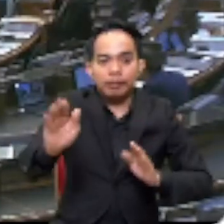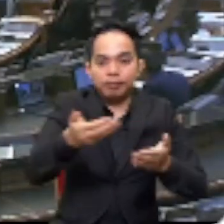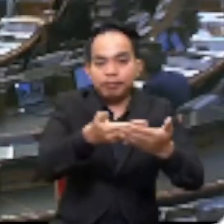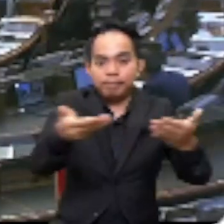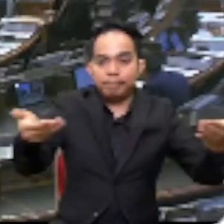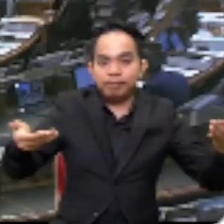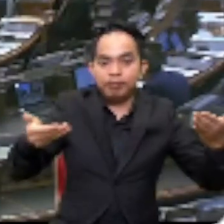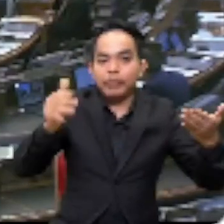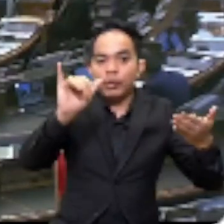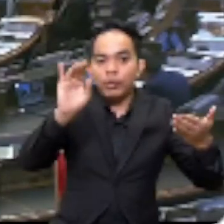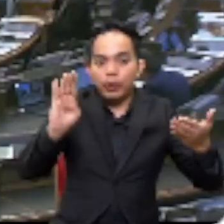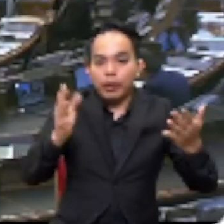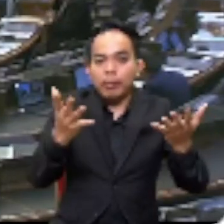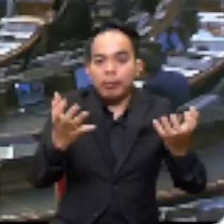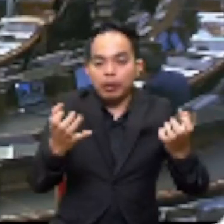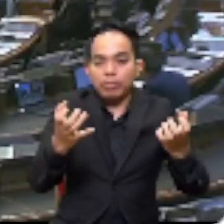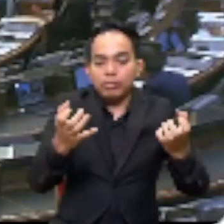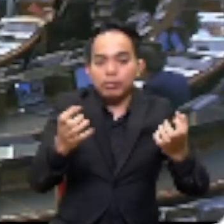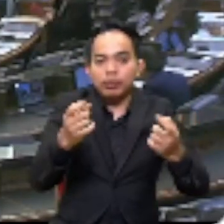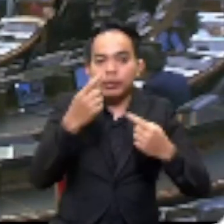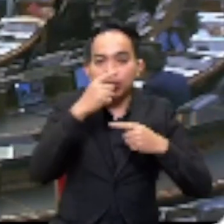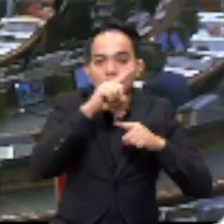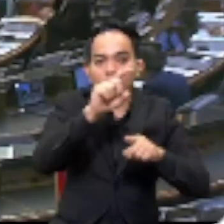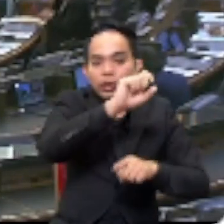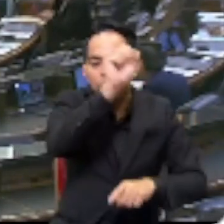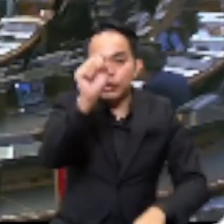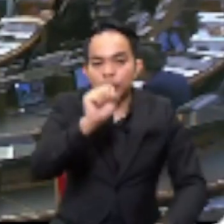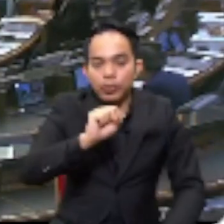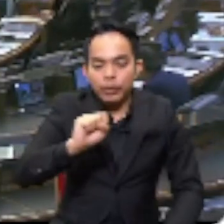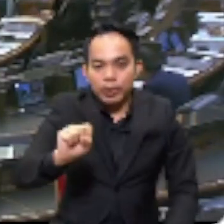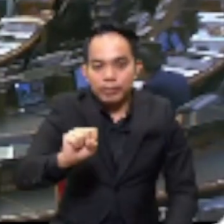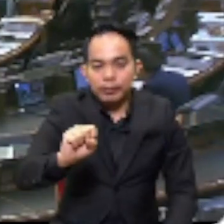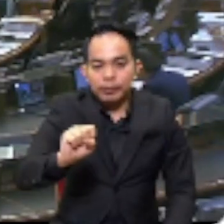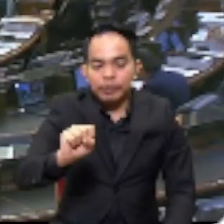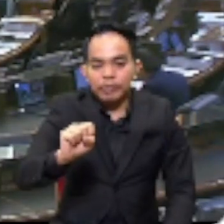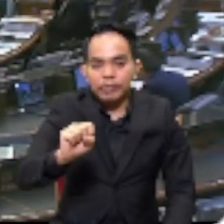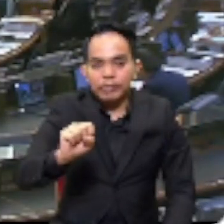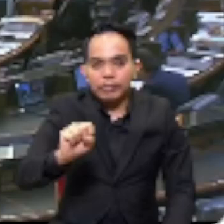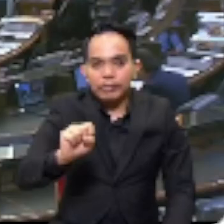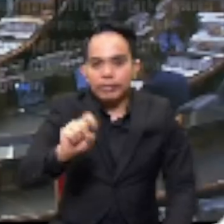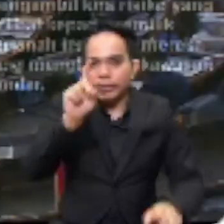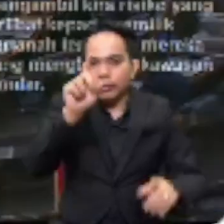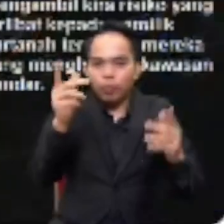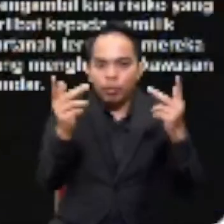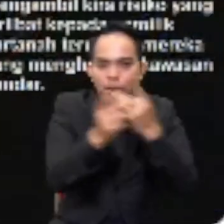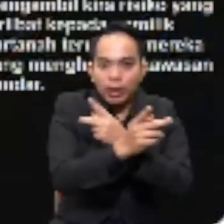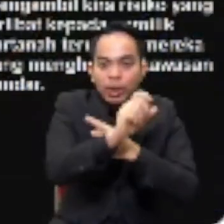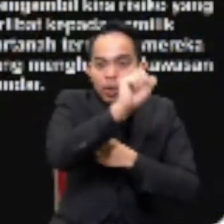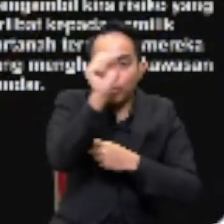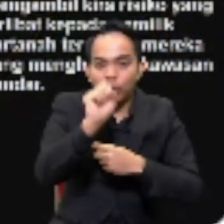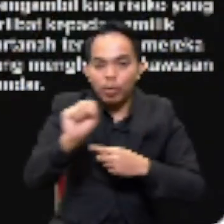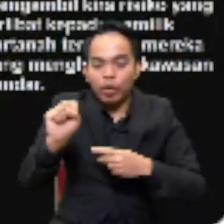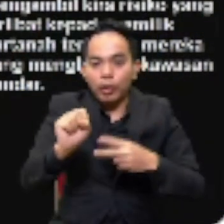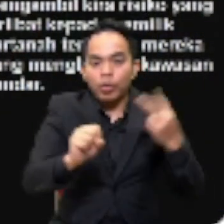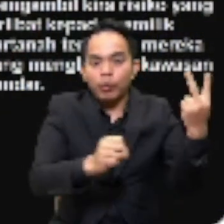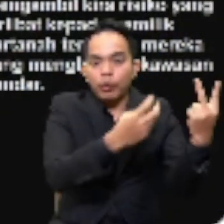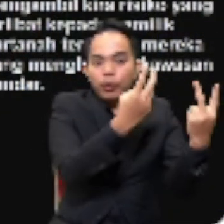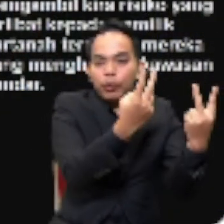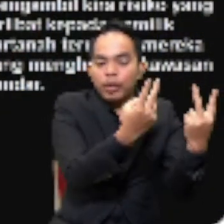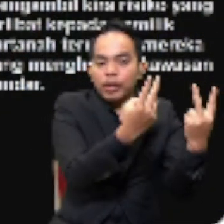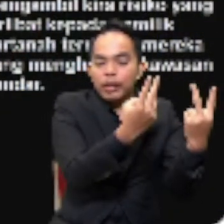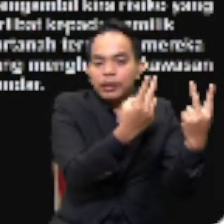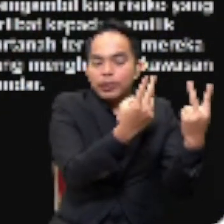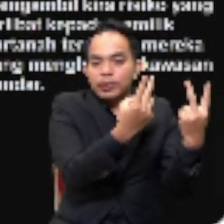ahli-ahli yang berhormat saya mohon izin untuk menjawab soalan yang berhormat Maran secara bersekali dengan soalan nombor 22